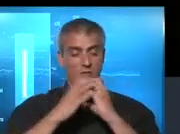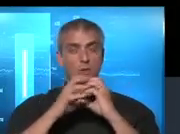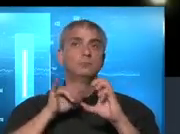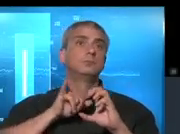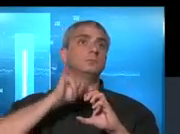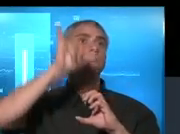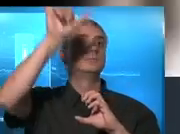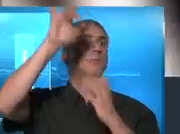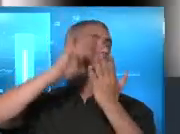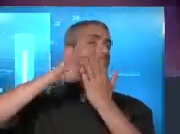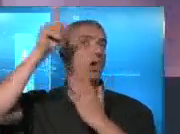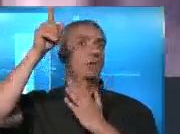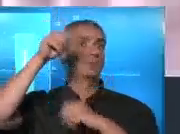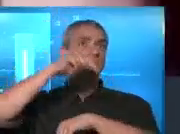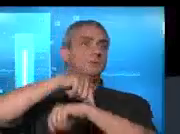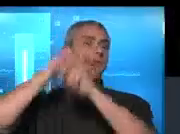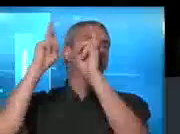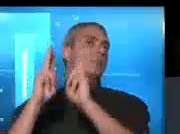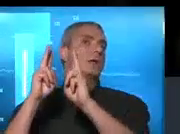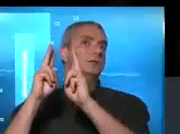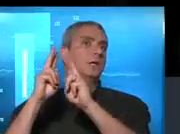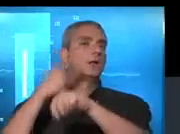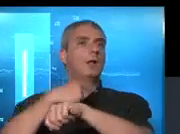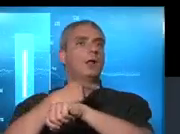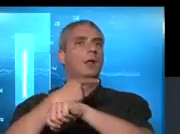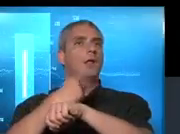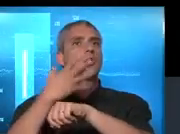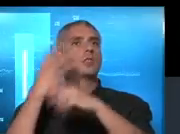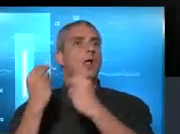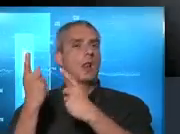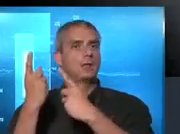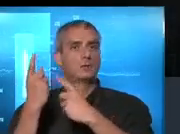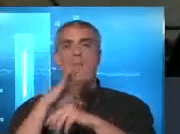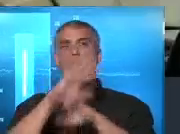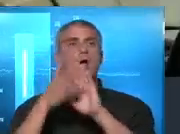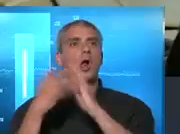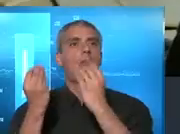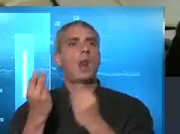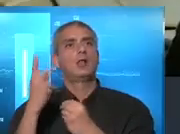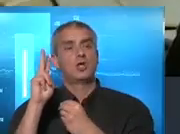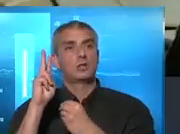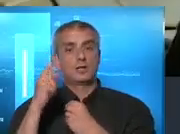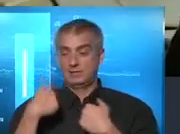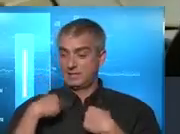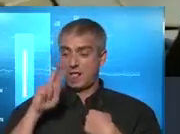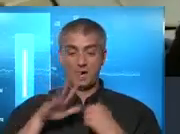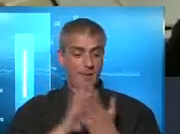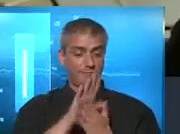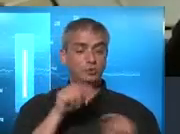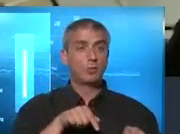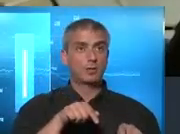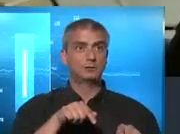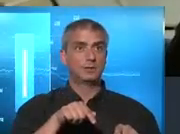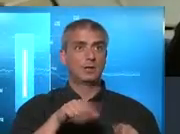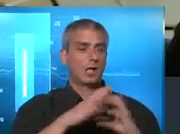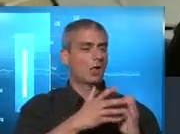למקום שבו הזמן נעצר, כאילו, מתקתק הרבה יותר לאט. כל הזמן הולך יותר לאט. שאצלי 2018, על